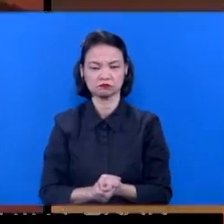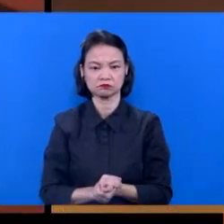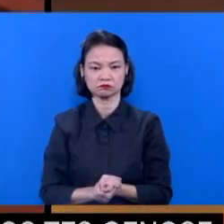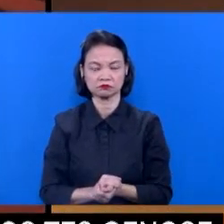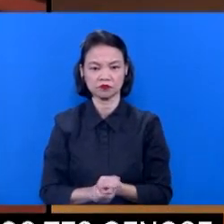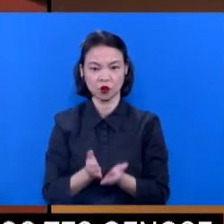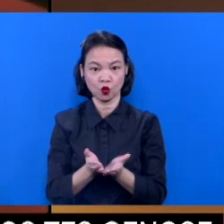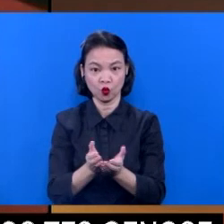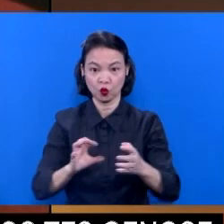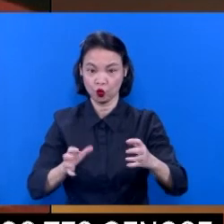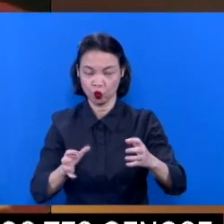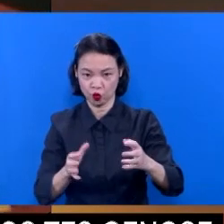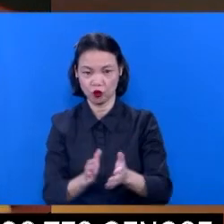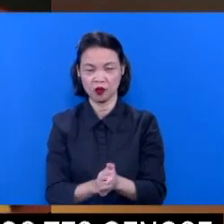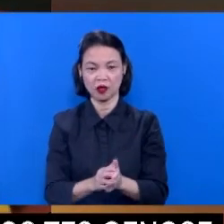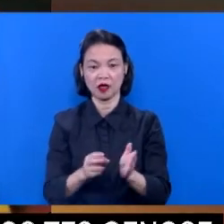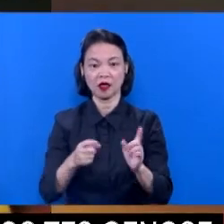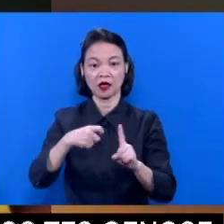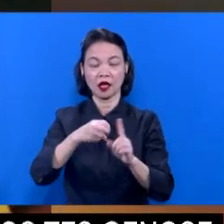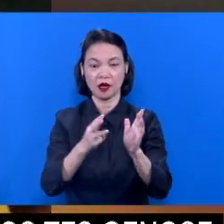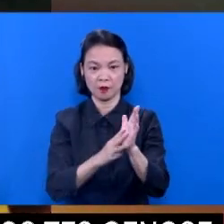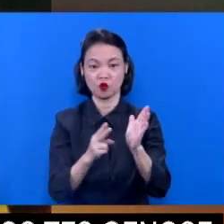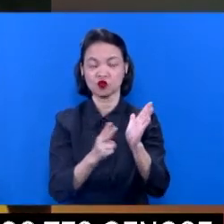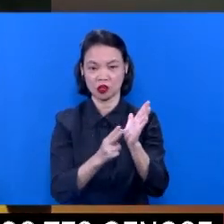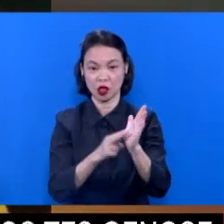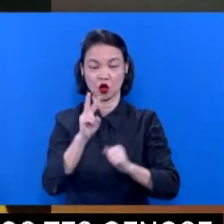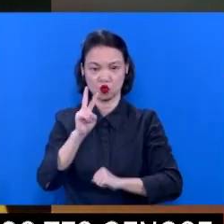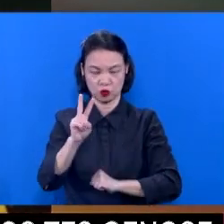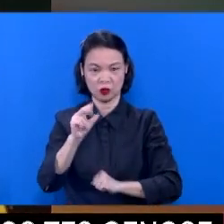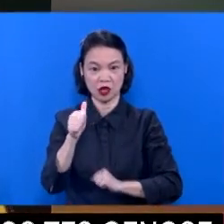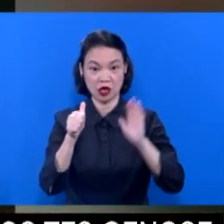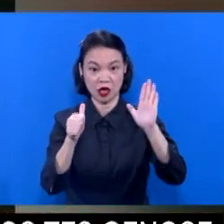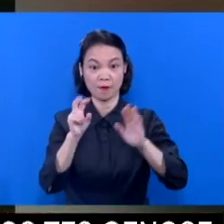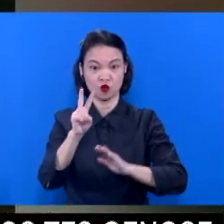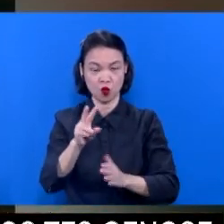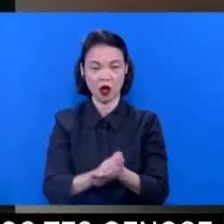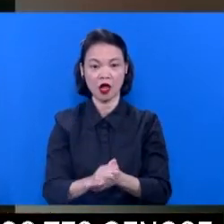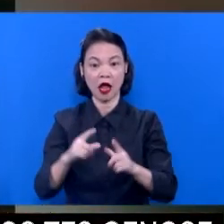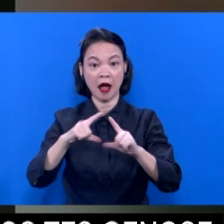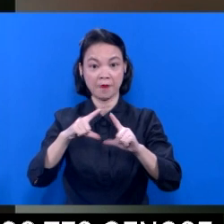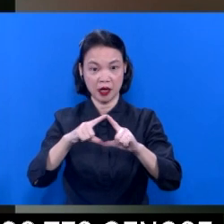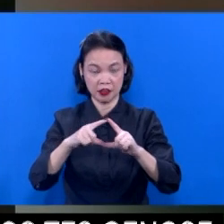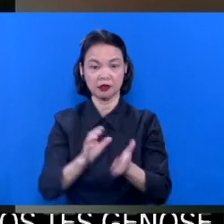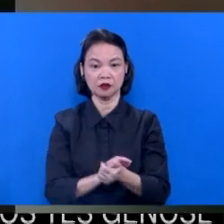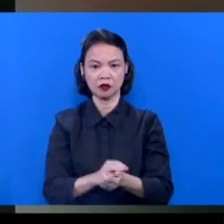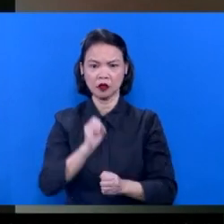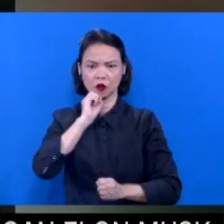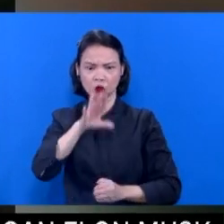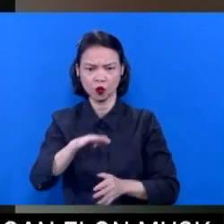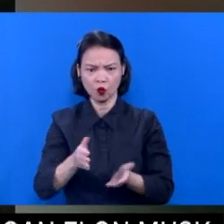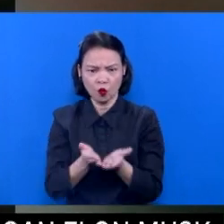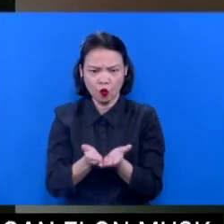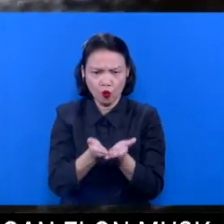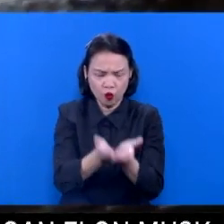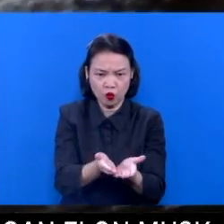Kapal motor penumpang KM Sabuk Nusantara 62 yang dioperasikan oleh PT Pelayaran Berkat Abadi Jaya Makmur dilaporkan kandas